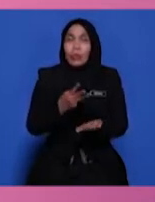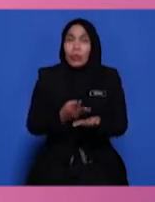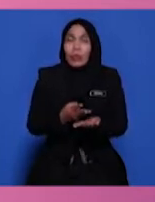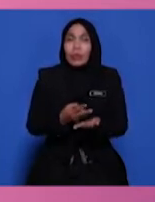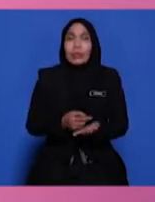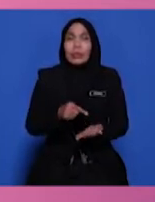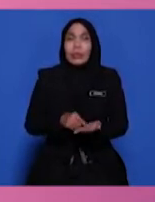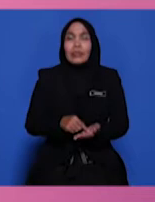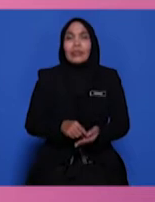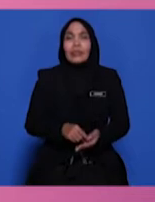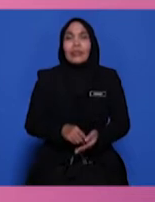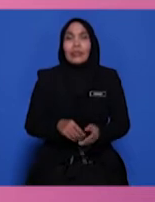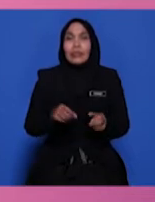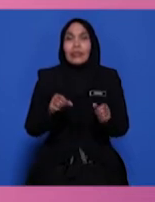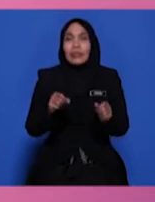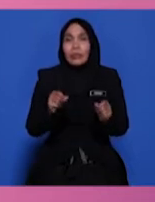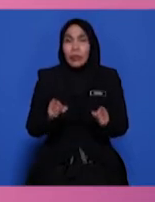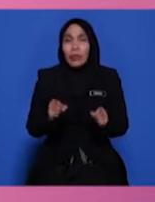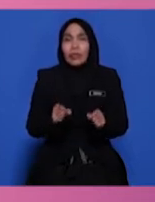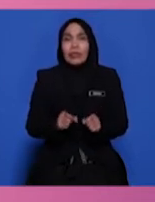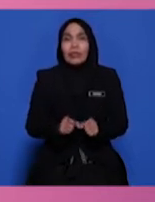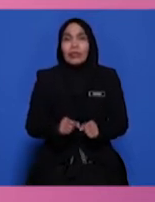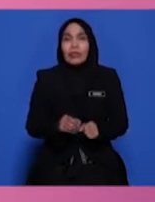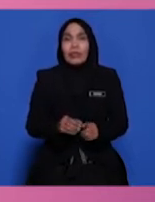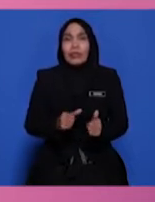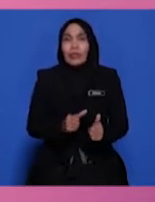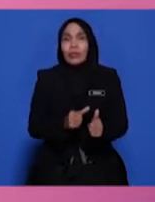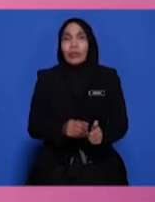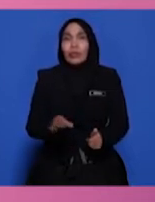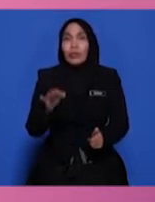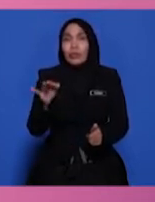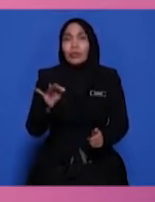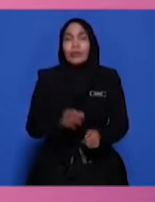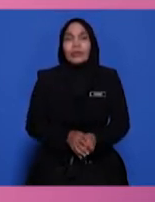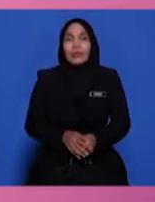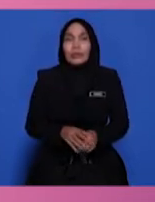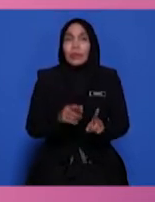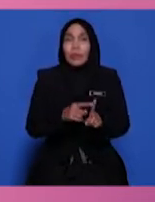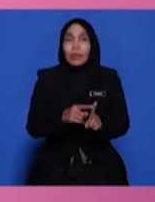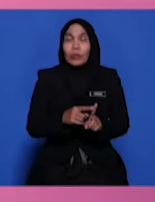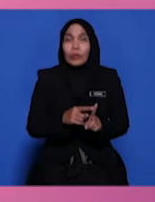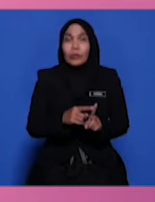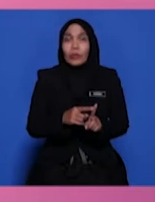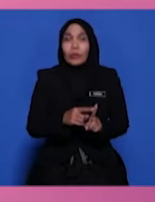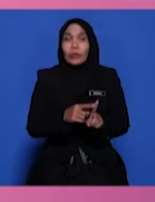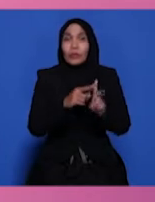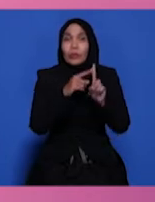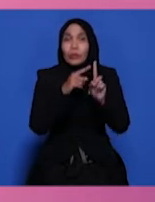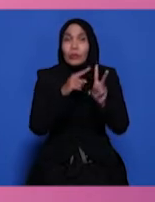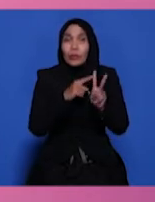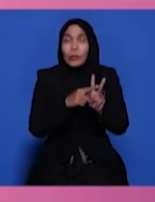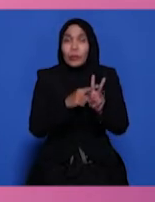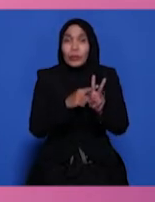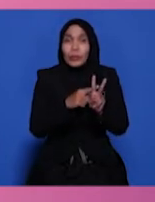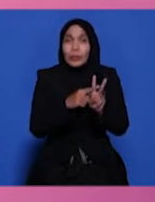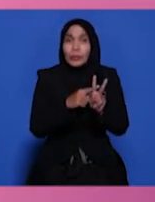kenaikan gaji. Encik Radum sehat dan boleh meneruskan pekerjaan. Peningkatan dalam perbelanjaan